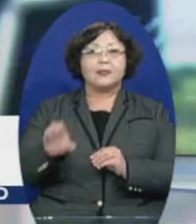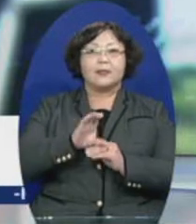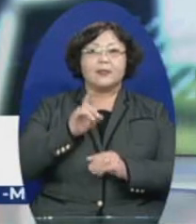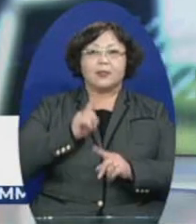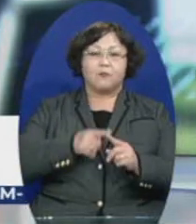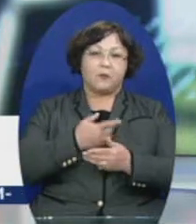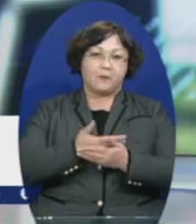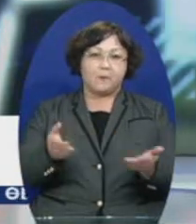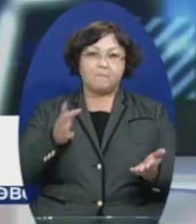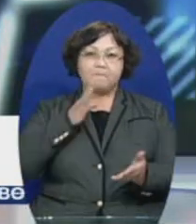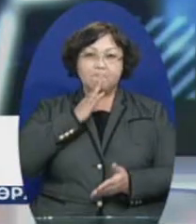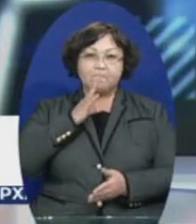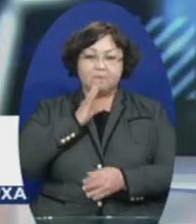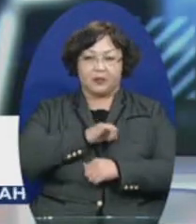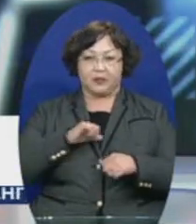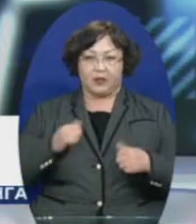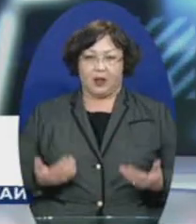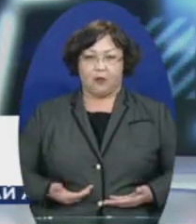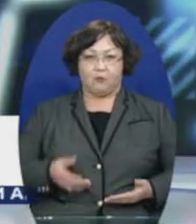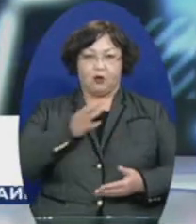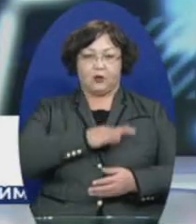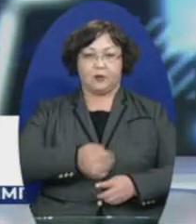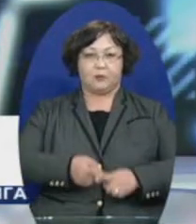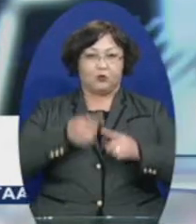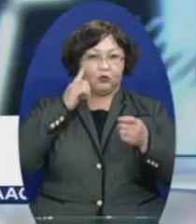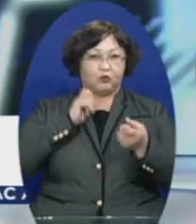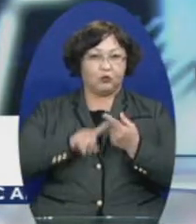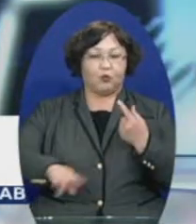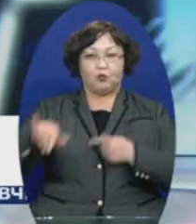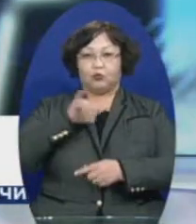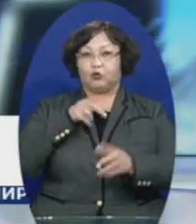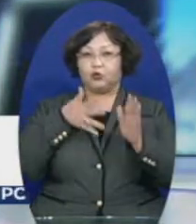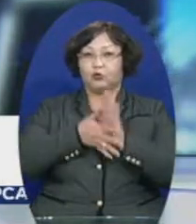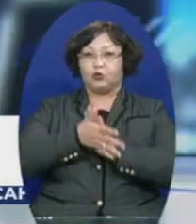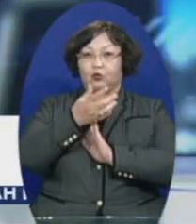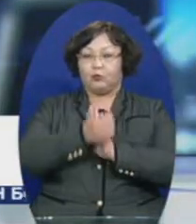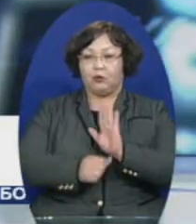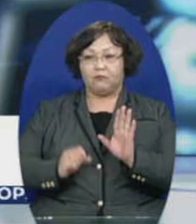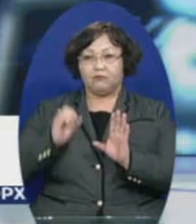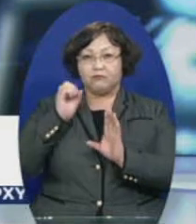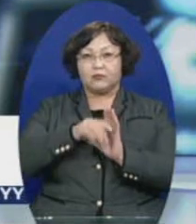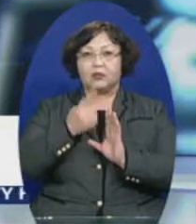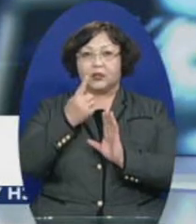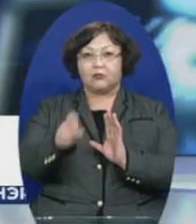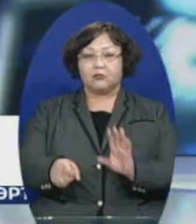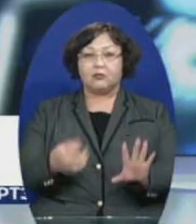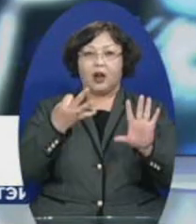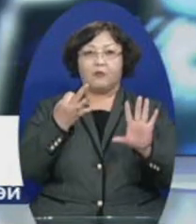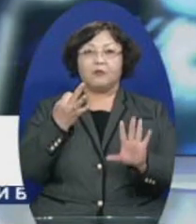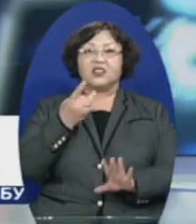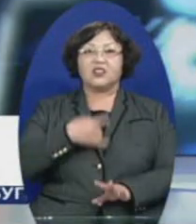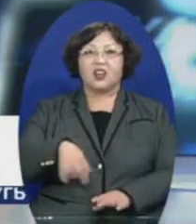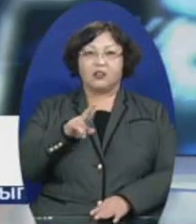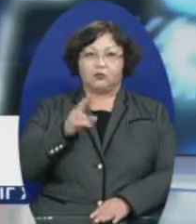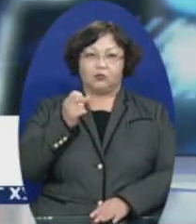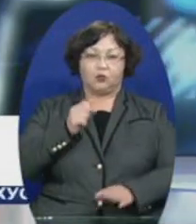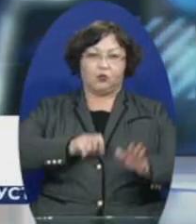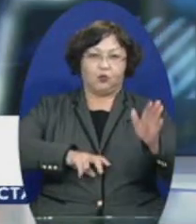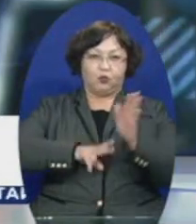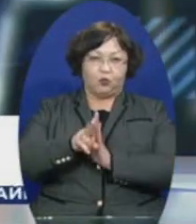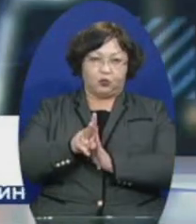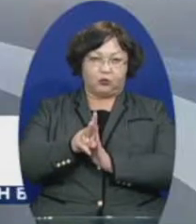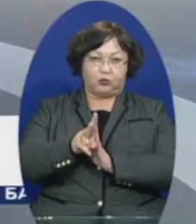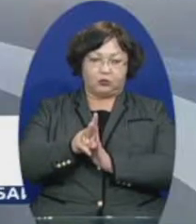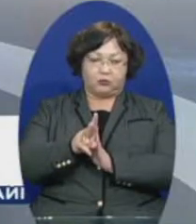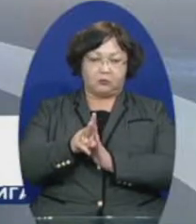орлогыг нэмэгдүүлэх багц арга хэмжээнд улсын төсвөөс нэмж 1.8 их 80 төгрөгийн санхүүжилт тусгасан байна. Энэ талаарх мэдээллийг дэлгэрүүлэхээр